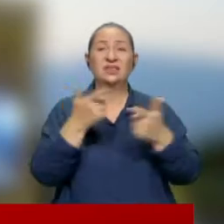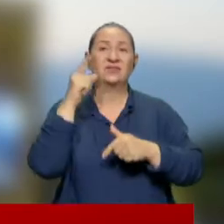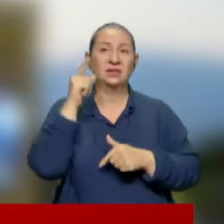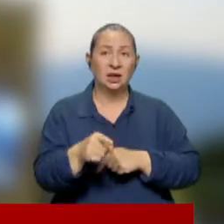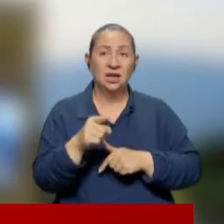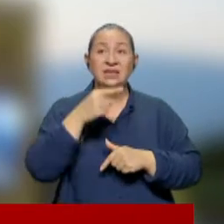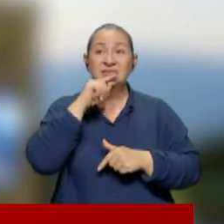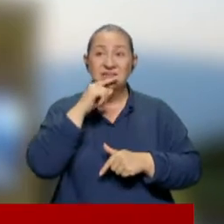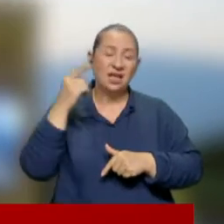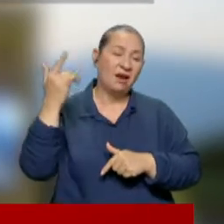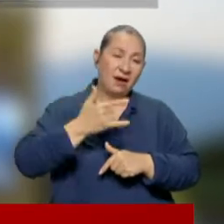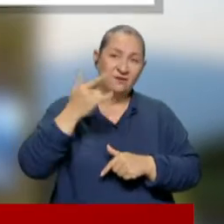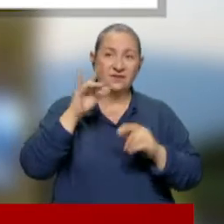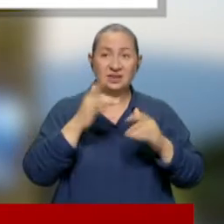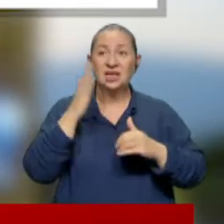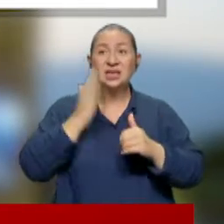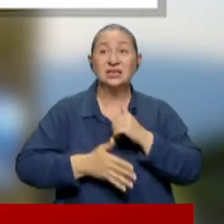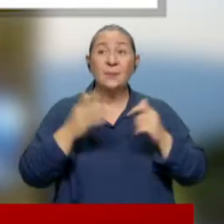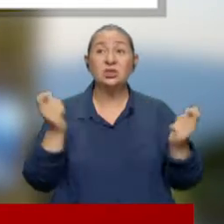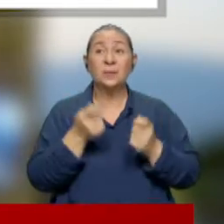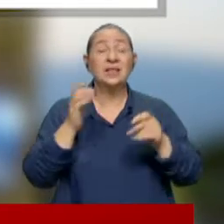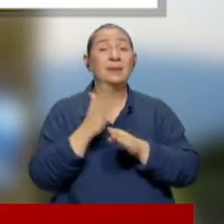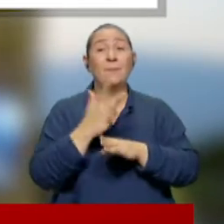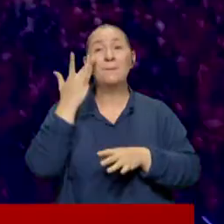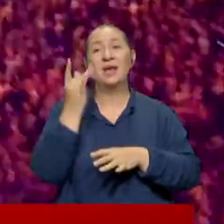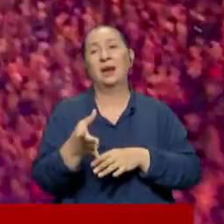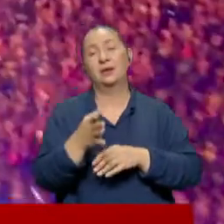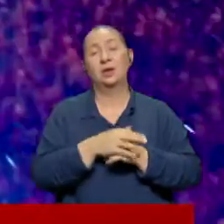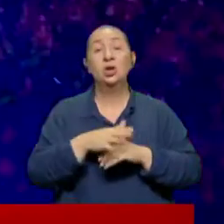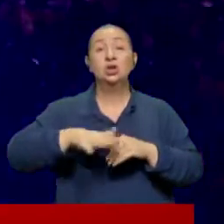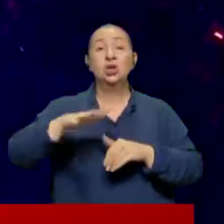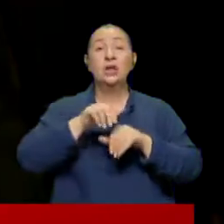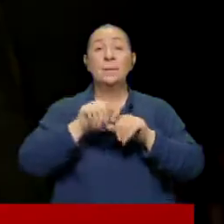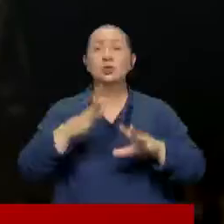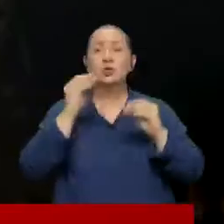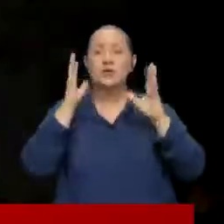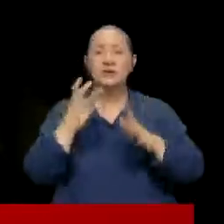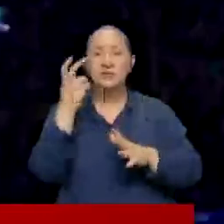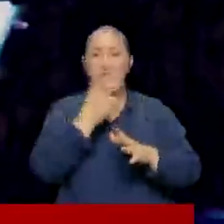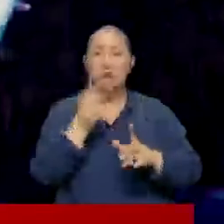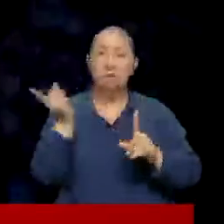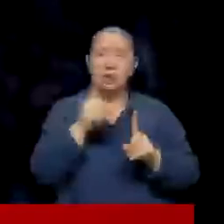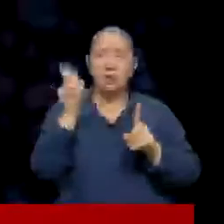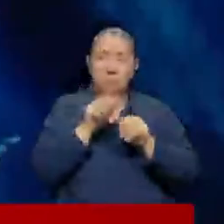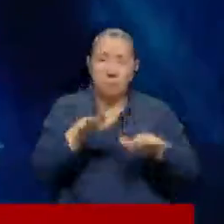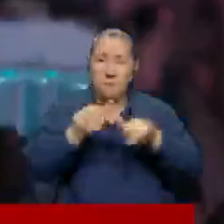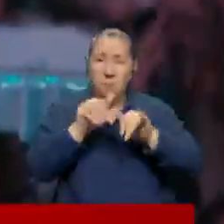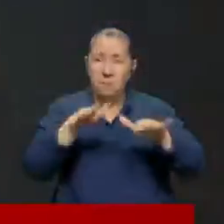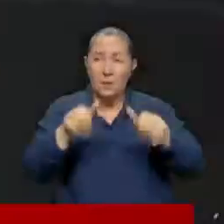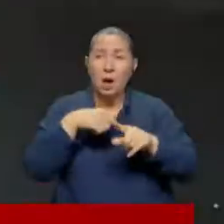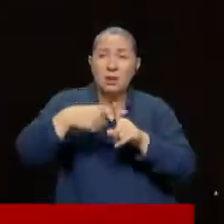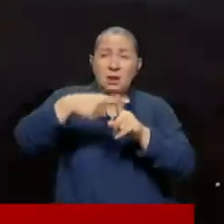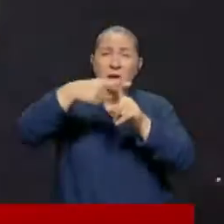festivalidir Zeytinli Rock Festivali yasaklanma çabalarının sebebi bellidir sosyal medyadan pek çok sanatçı ard arda paylaştı